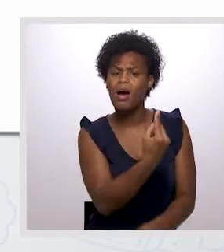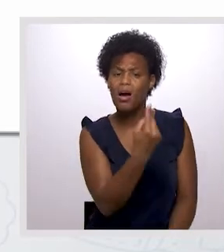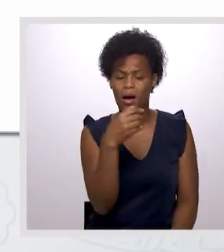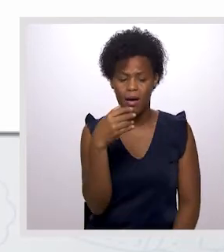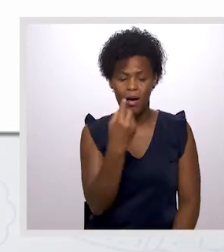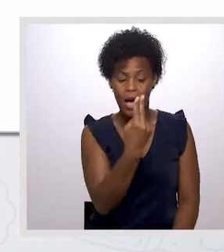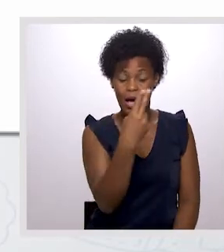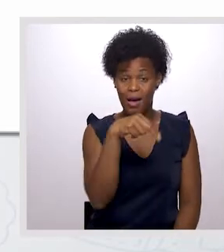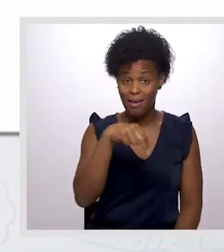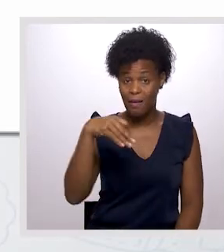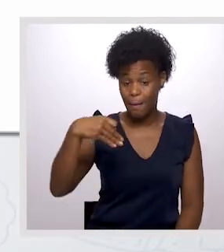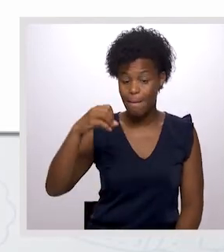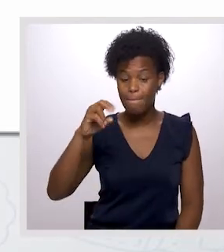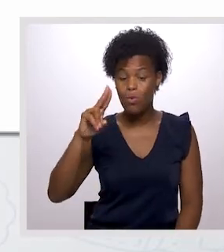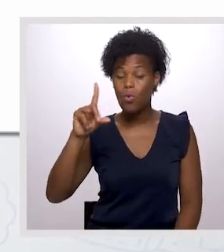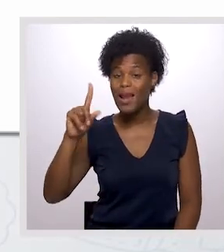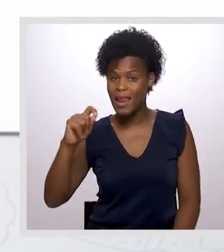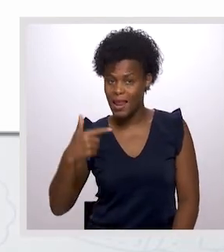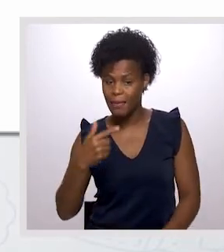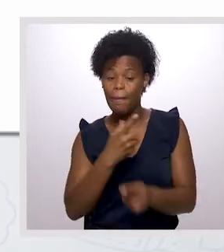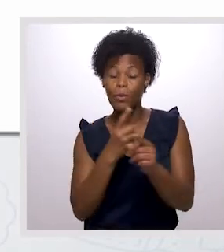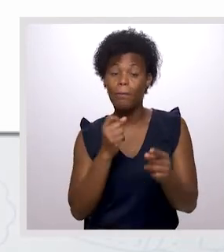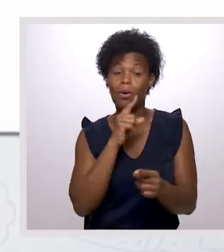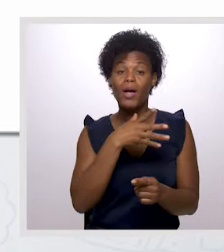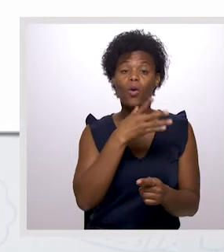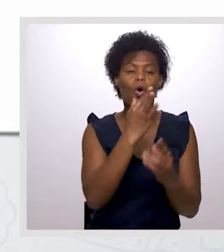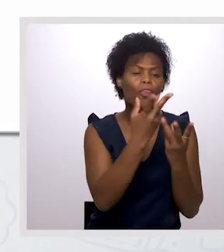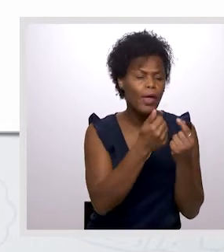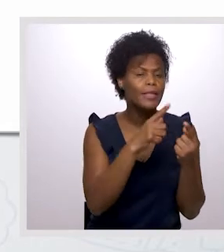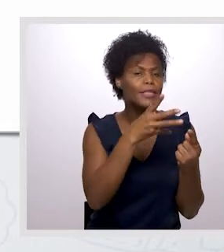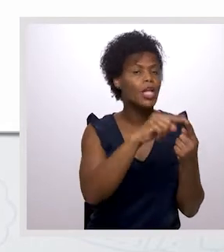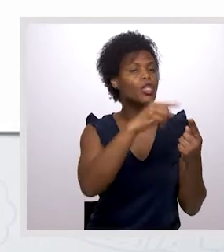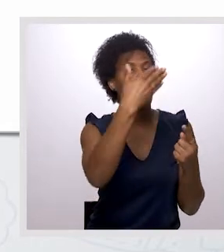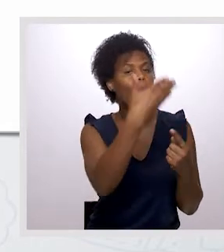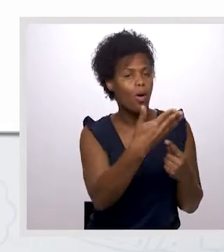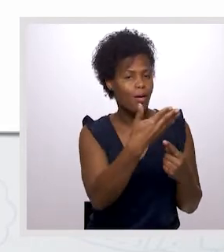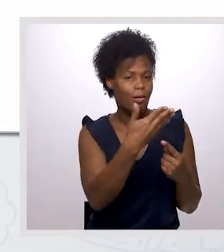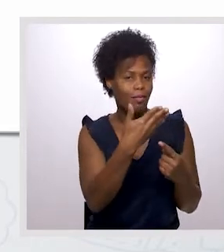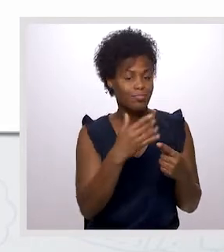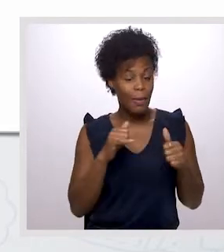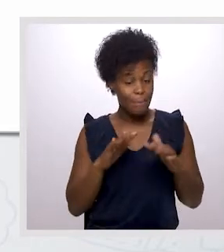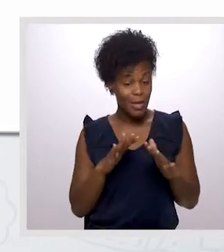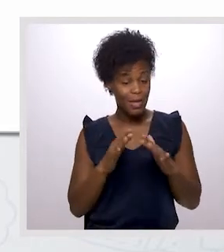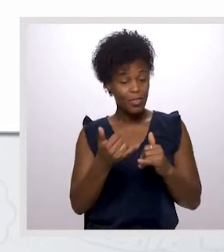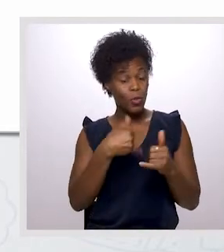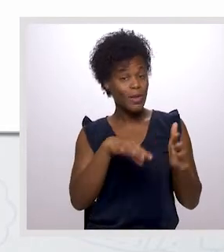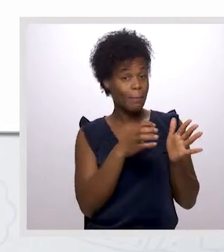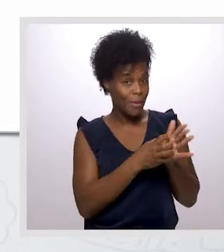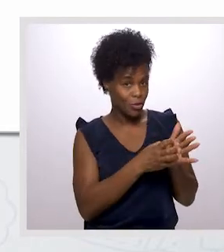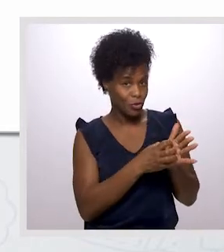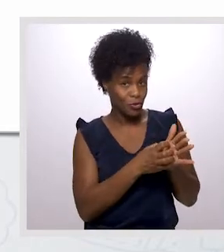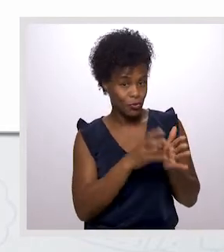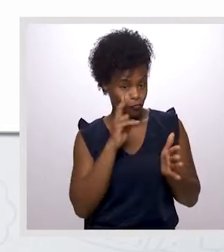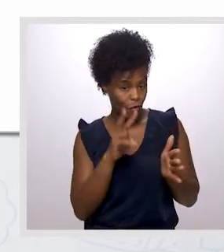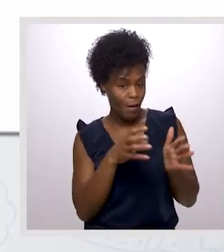une unité. On peut compter. D'accord? Mais dans l'image suivante,